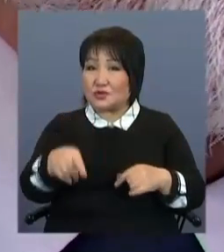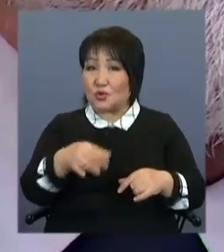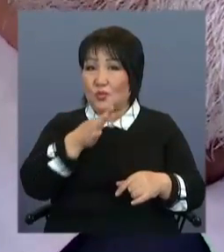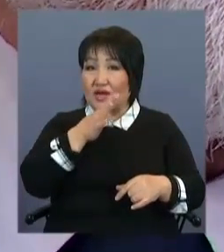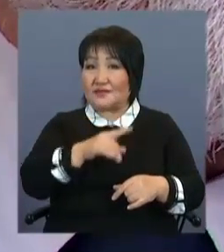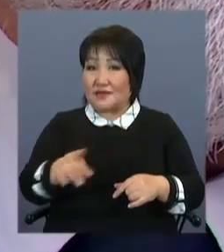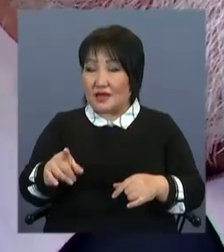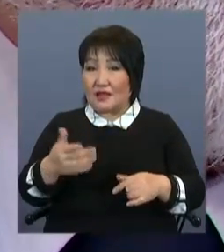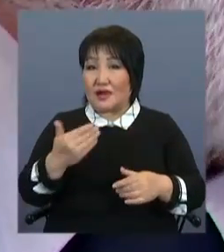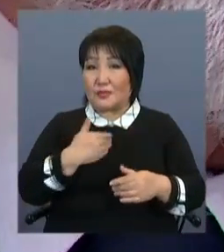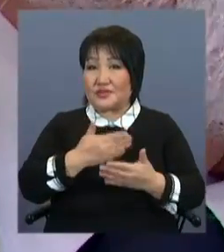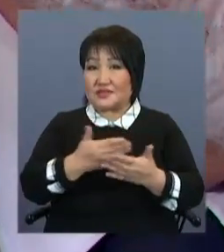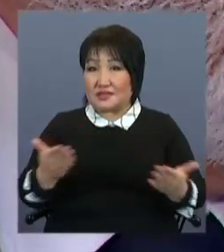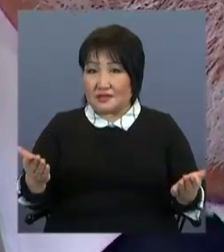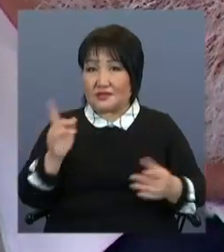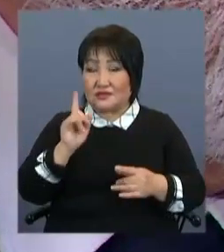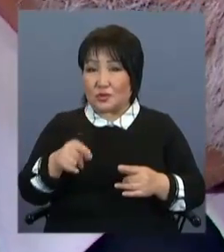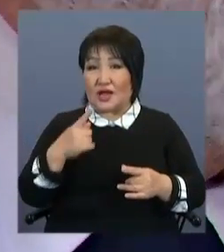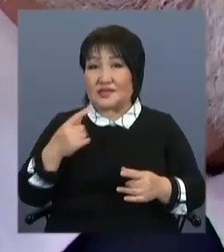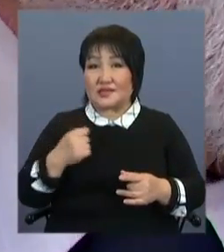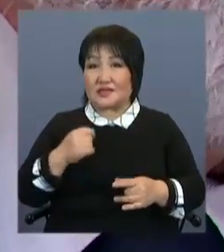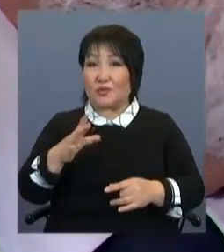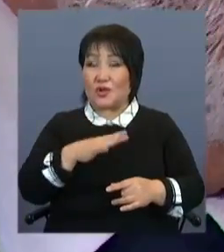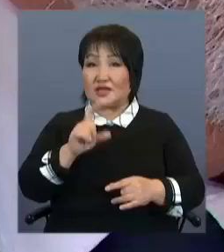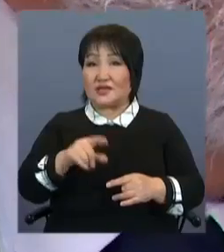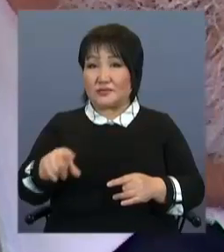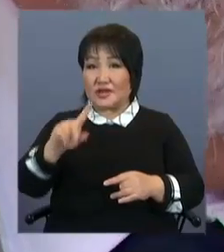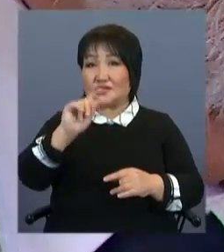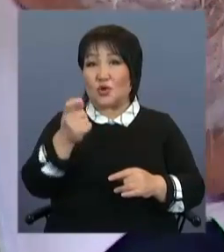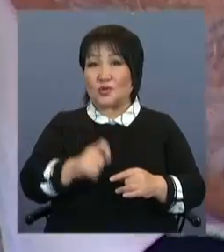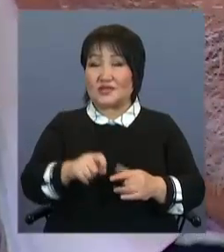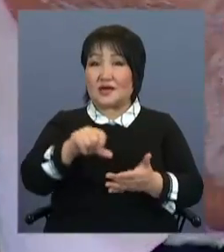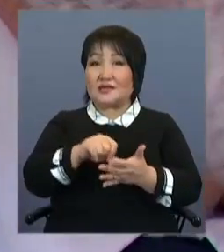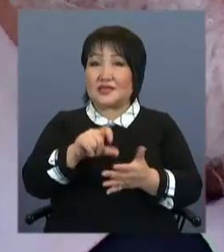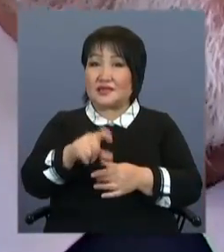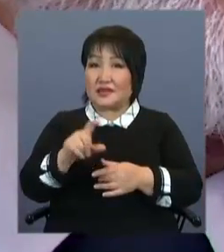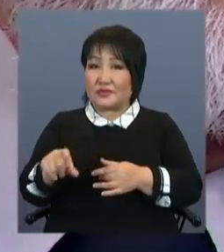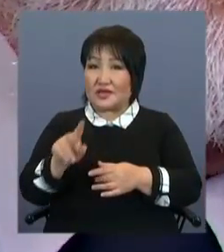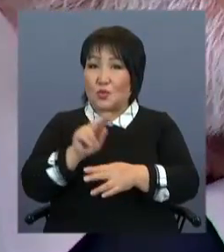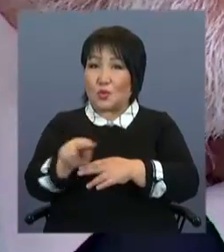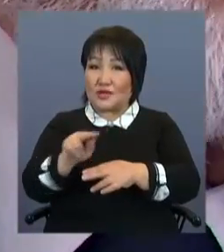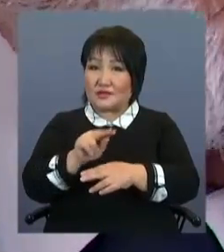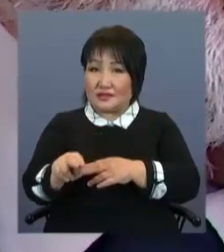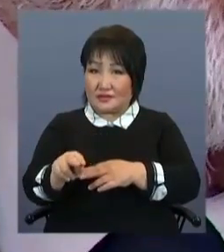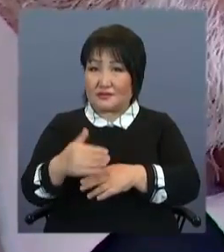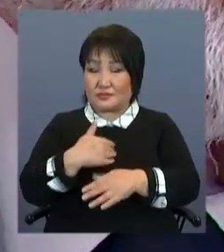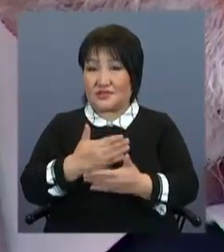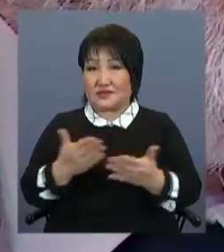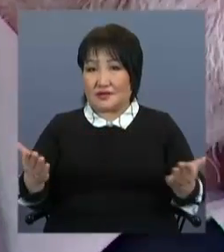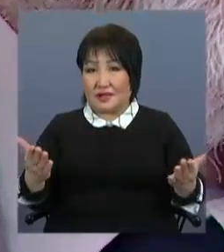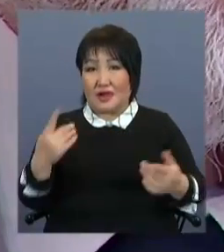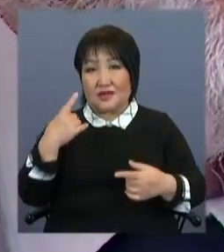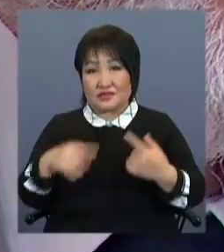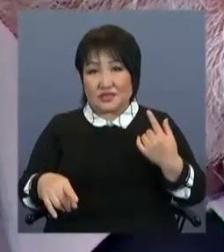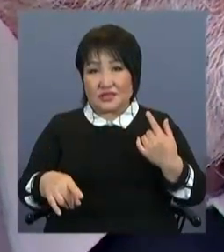осы әскерде болған адамдар, соғысқа қатысқан адамдар оқытты, үйретті. Ал жеке Бәукеңді